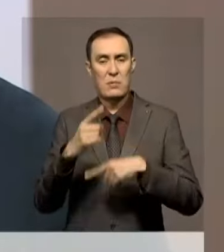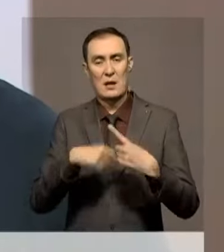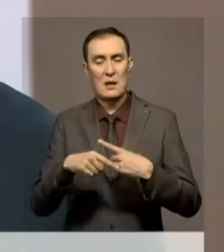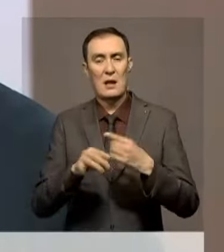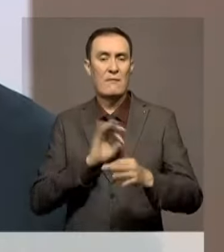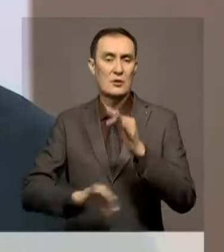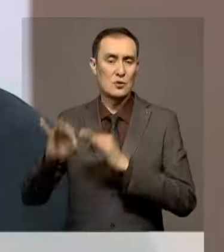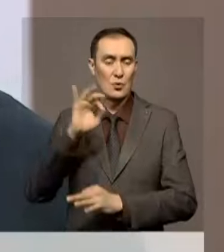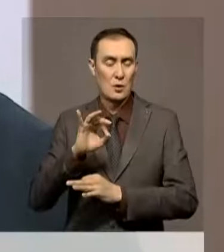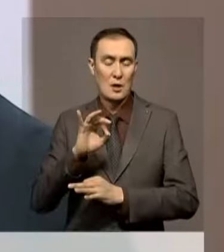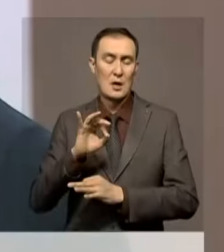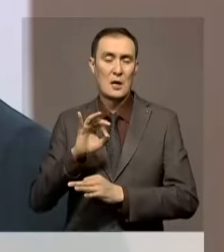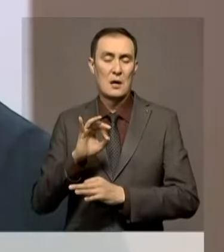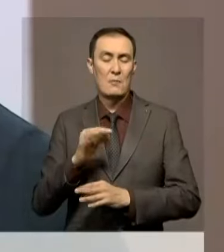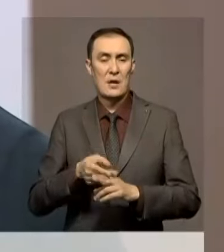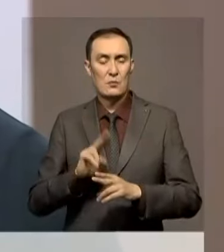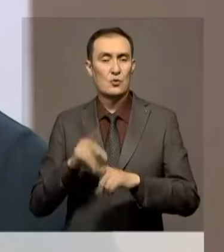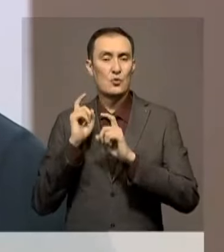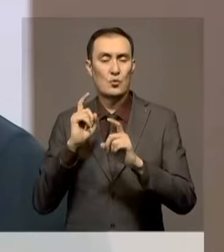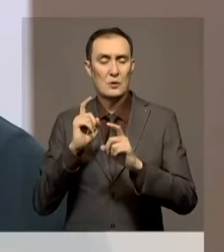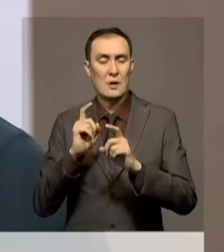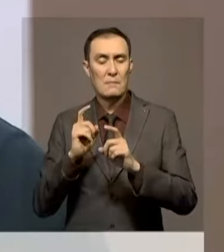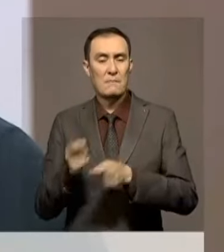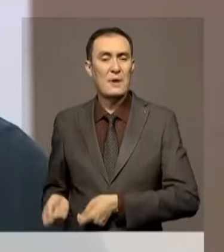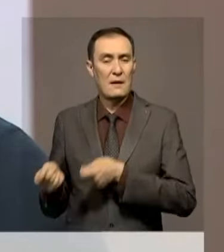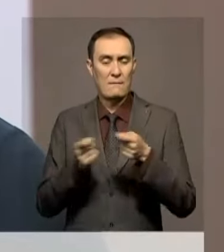Поэтому в первую очередь логистический интерес